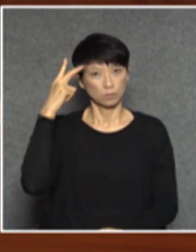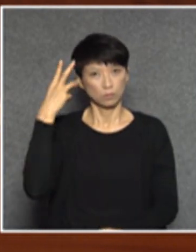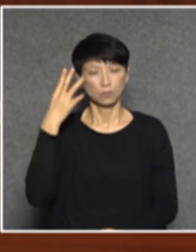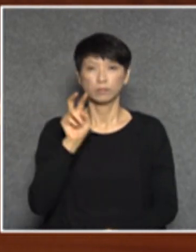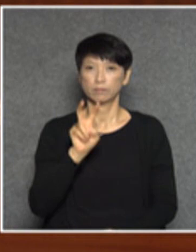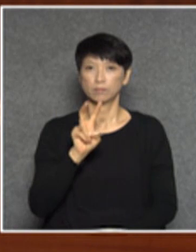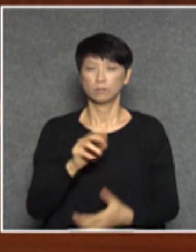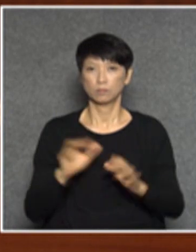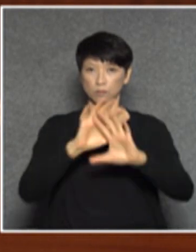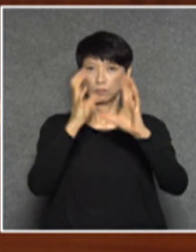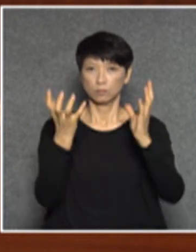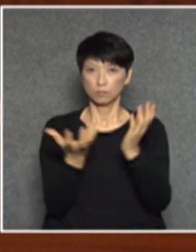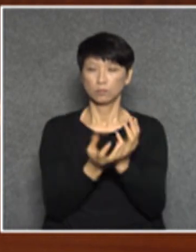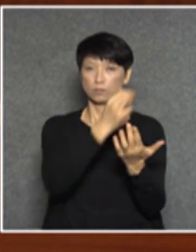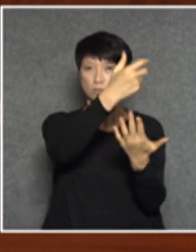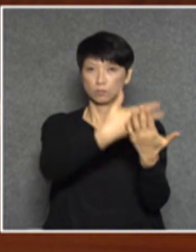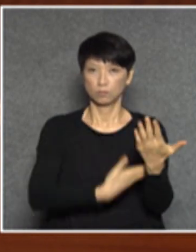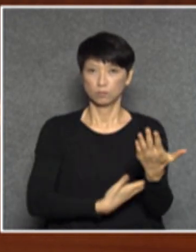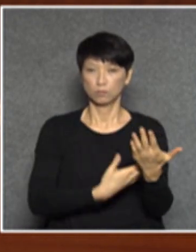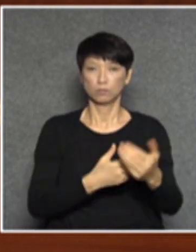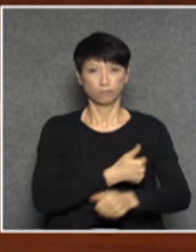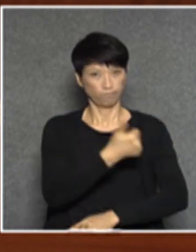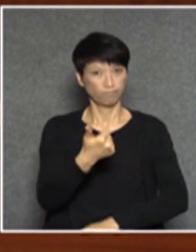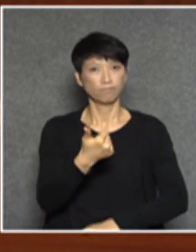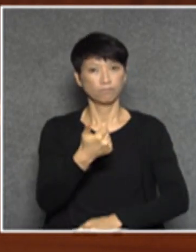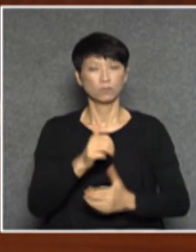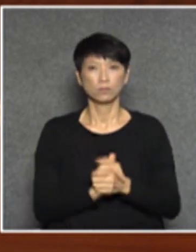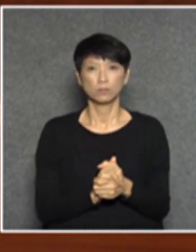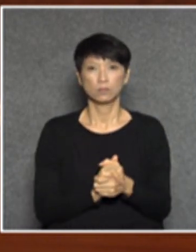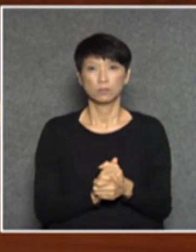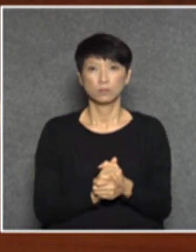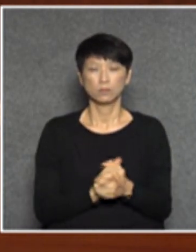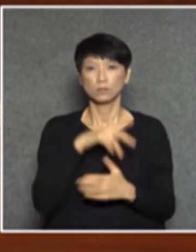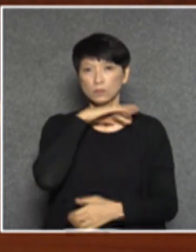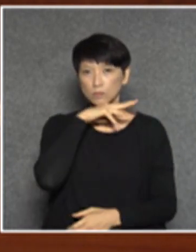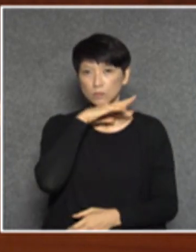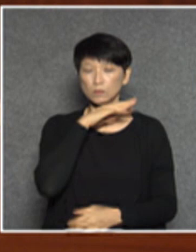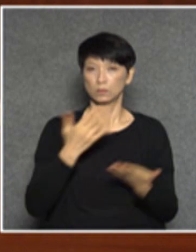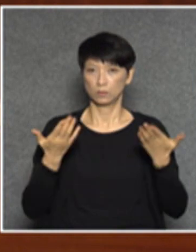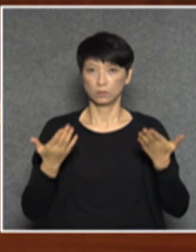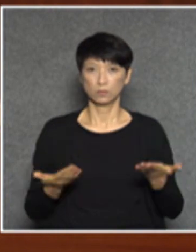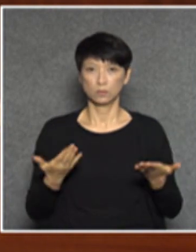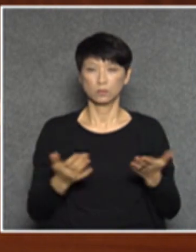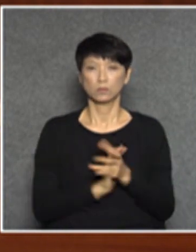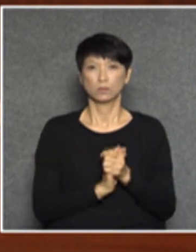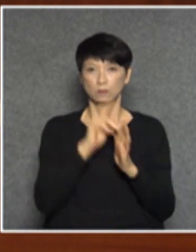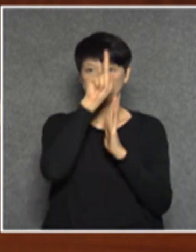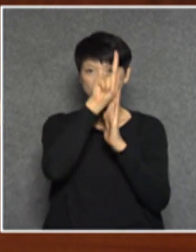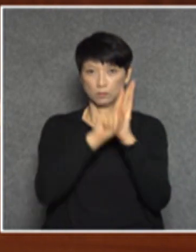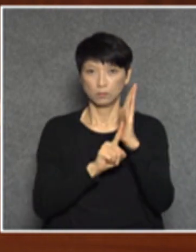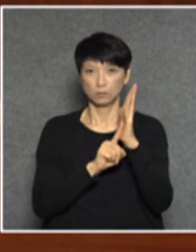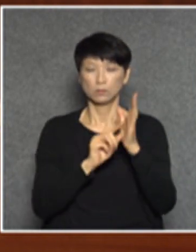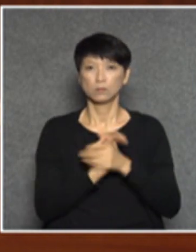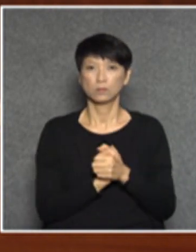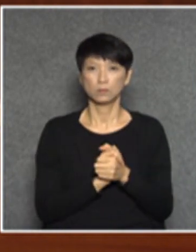咧，整個機制係完善嘅。落去如果今次嘅跌市顯示